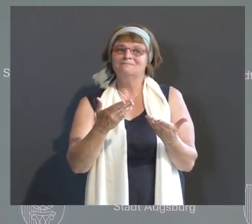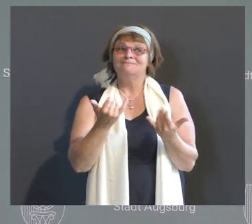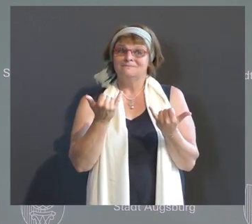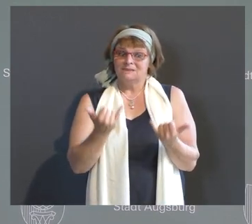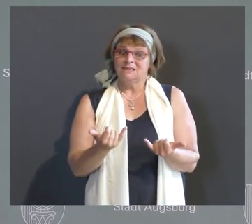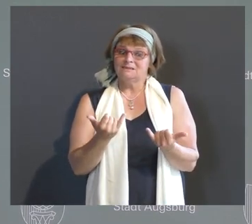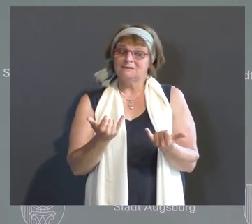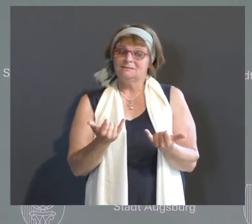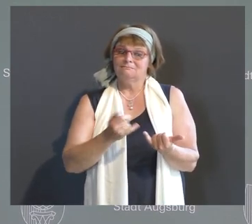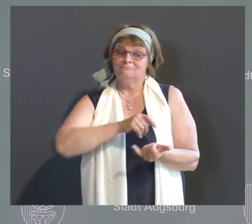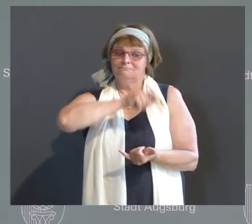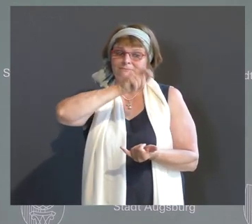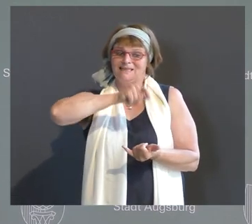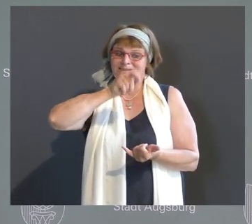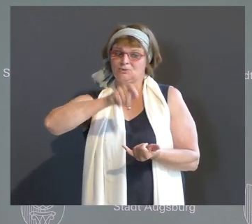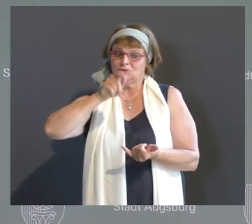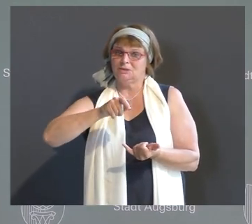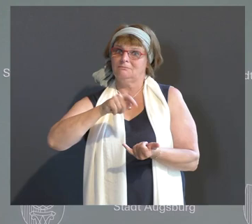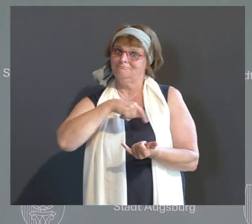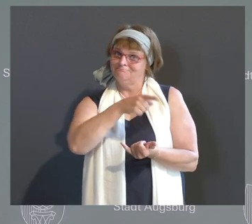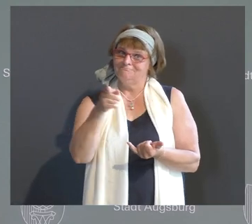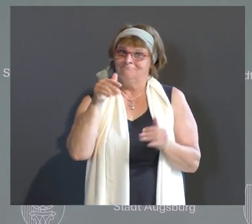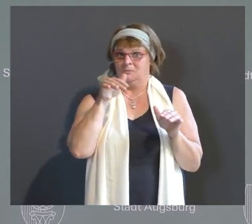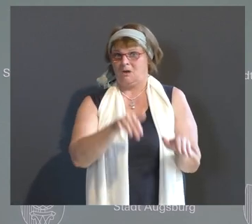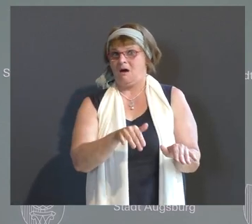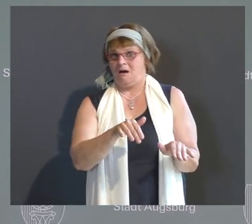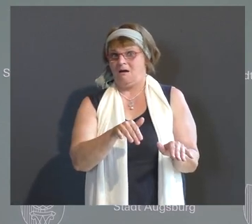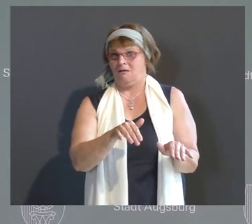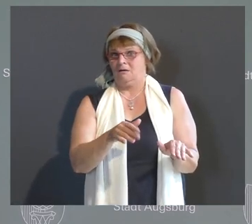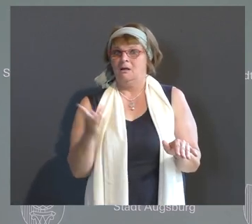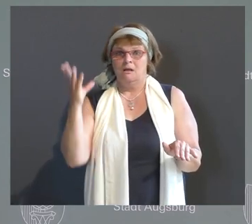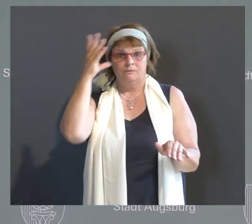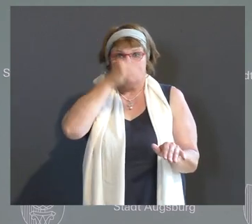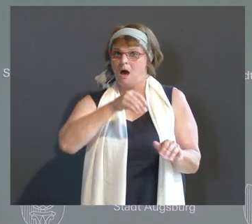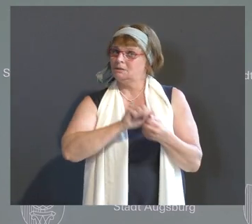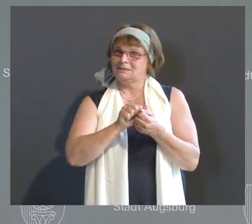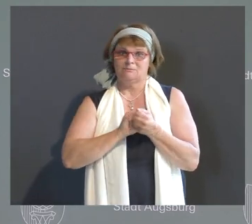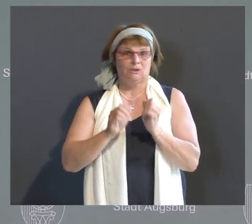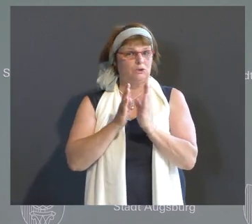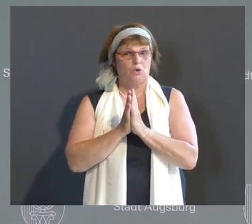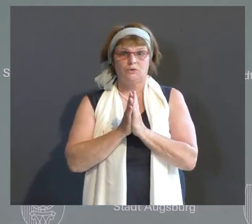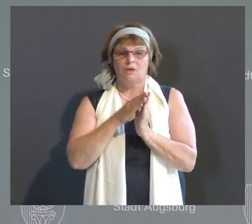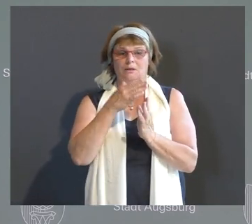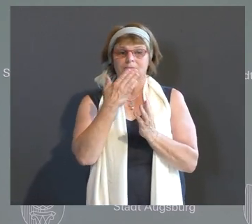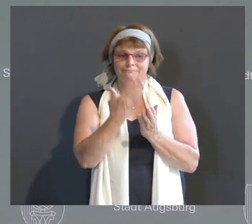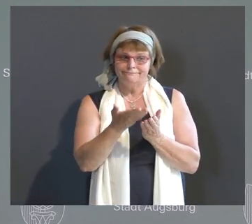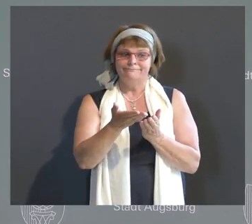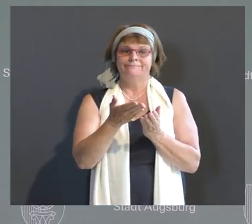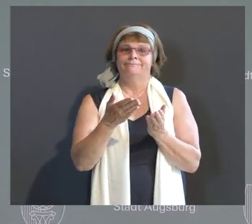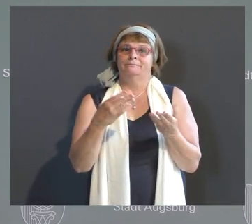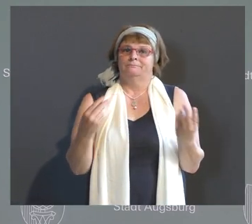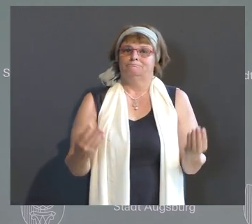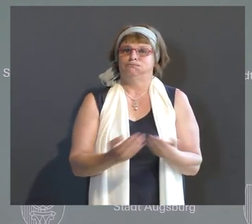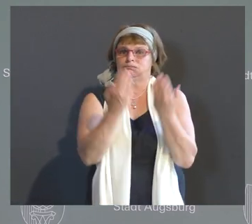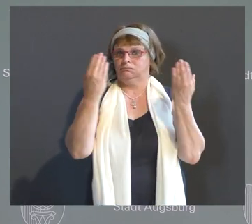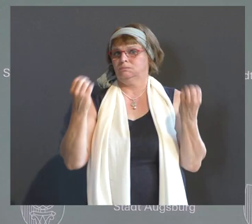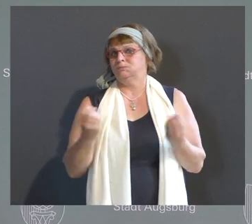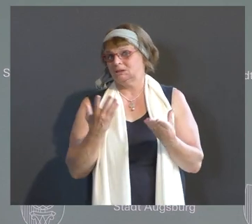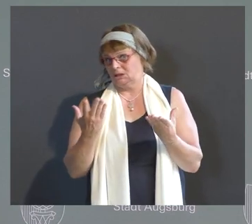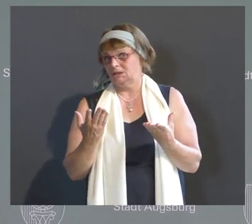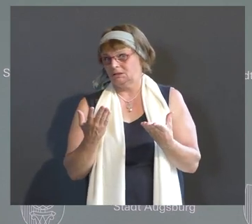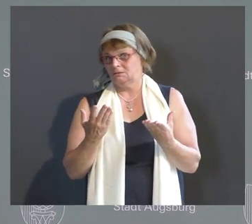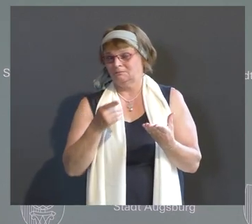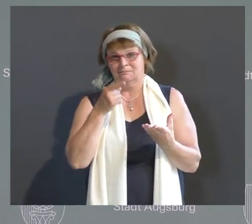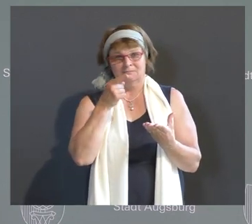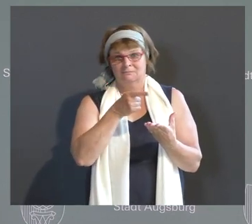Anwesenden ist es so in dieser Nacht von Samstag auf Sonntag zu den bekannten Ausschreitungen gekommen. Dieser Vorfall ist mit